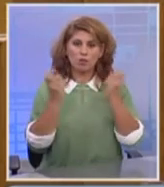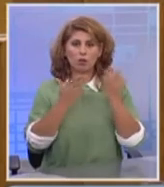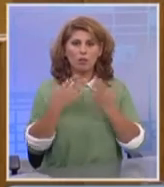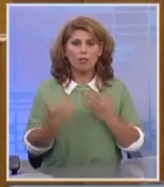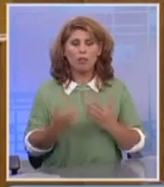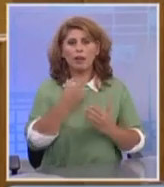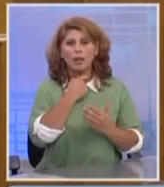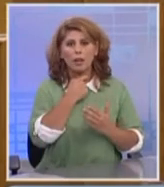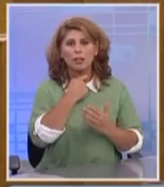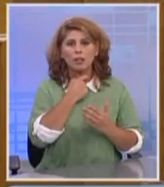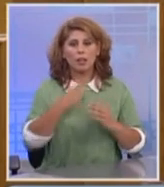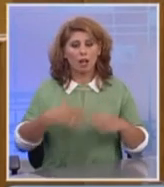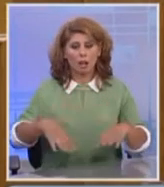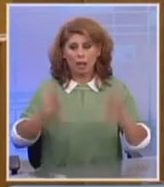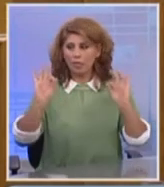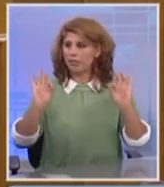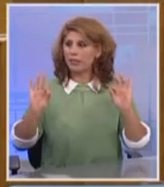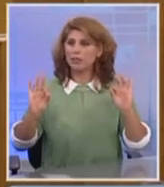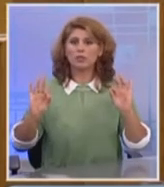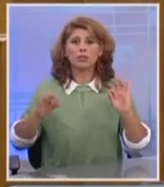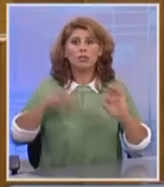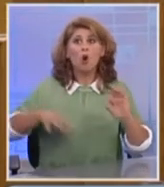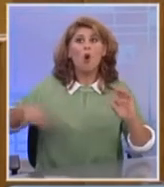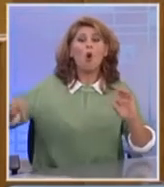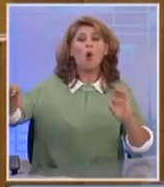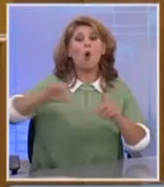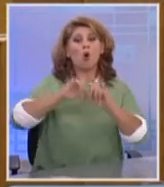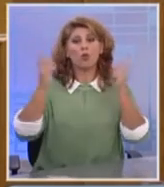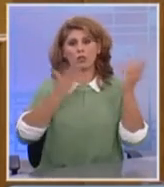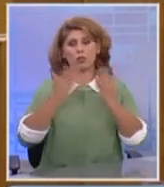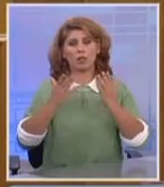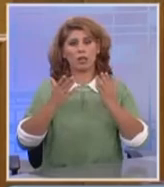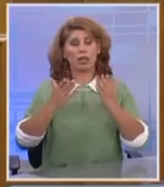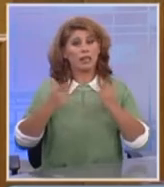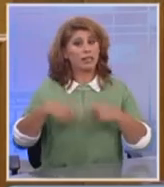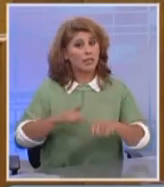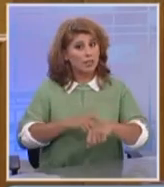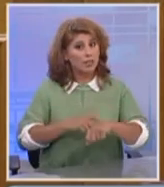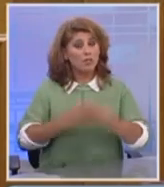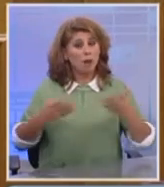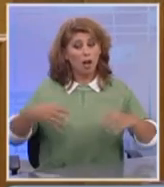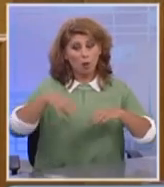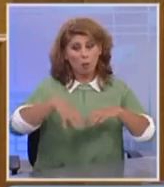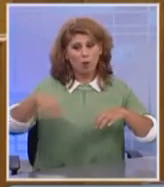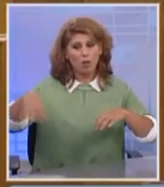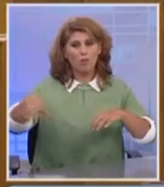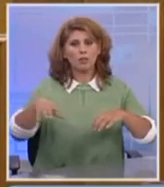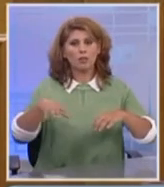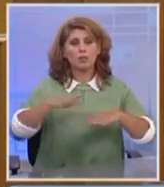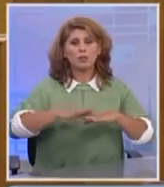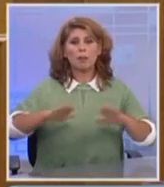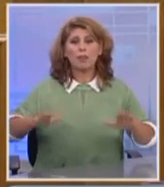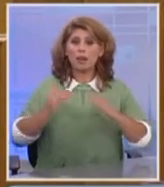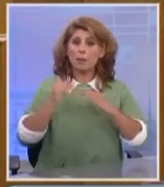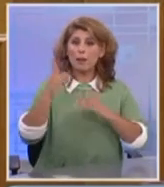να ιδρυθούν παντού σε όλα τα σχολεία. Την ίδια στιγμή που στις μεγάλες σχολικές μονάδες που τα παιδιά ξεπερνούν τα